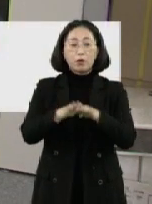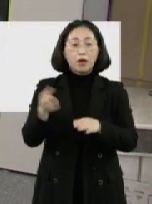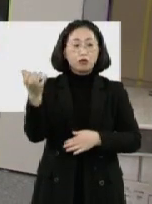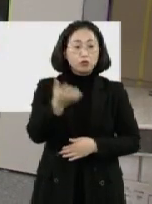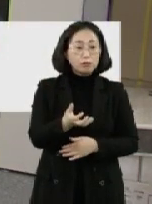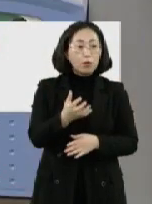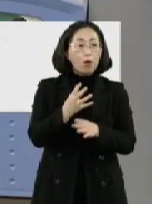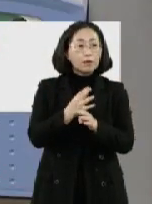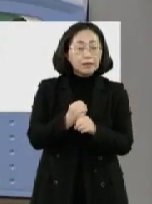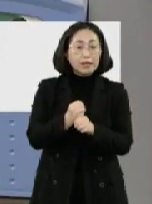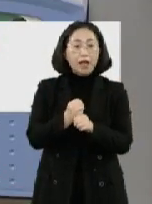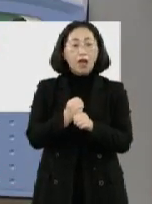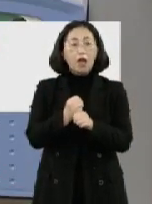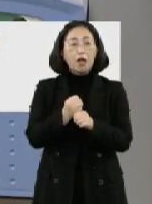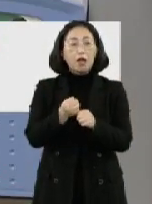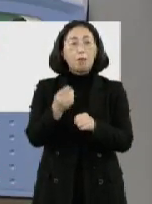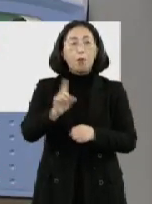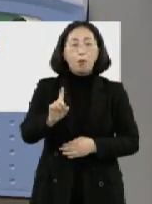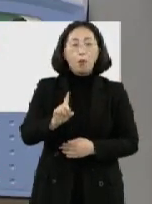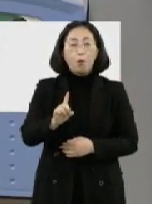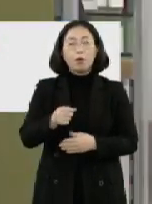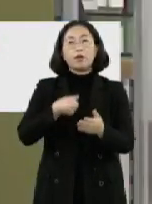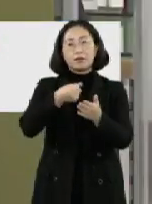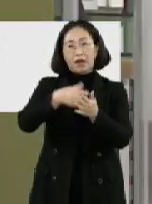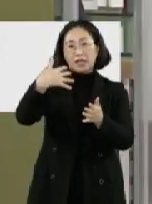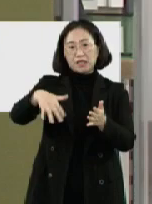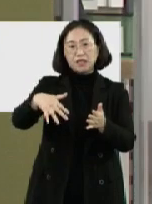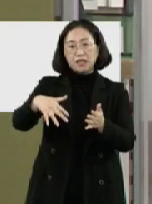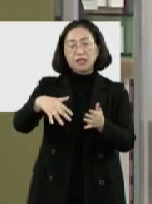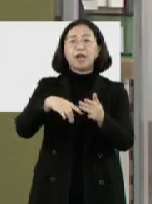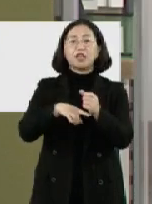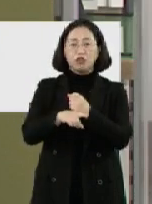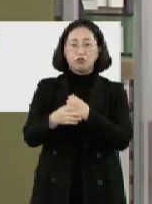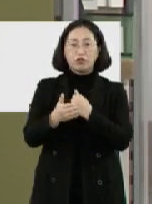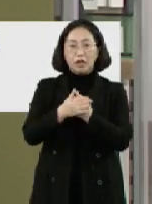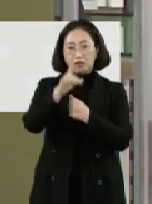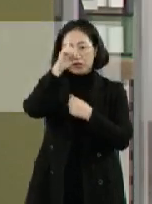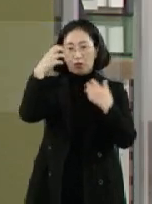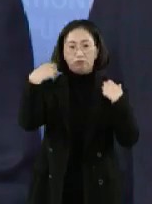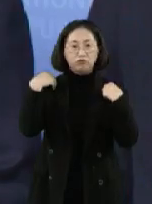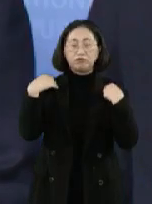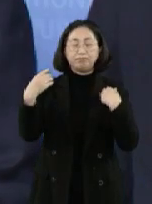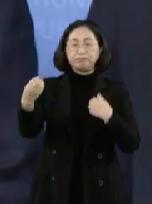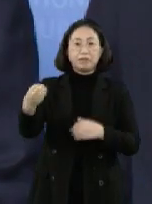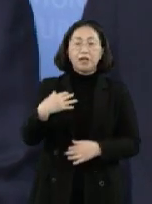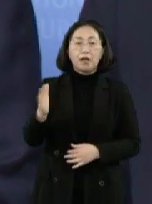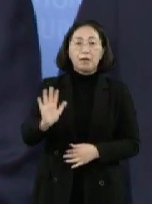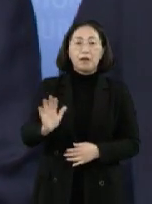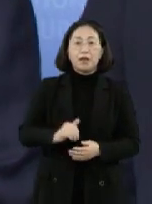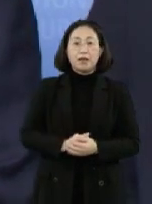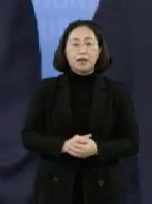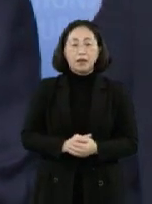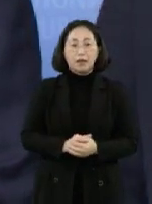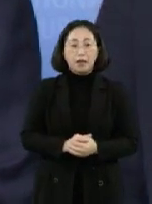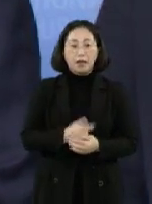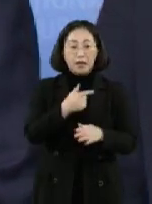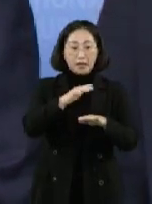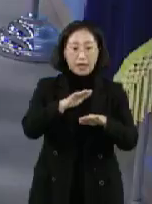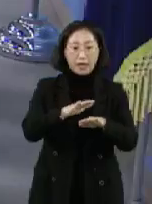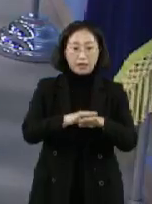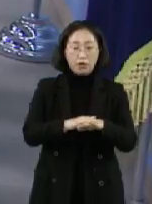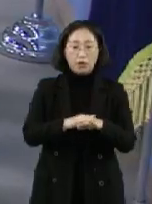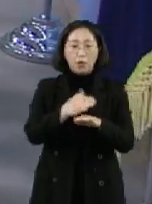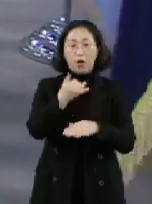규모와 기간 등이 아직 결정되지 않았다는 이유로 정부는 묵묵부답입니다. 대전과 충남은 혁신도시만 지정됐을